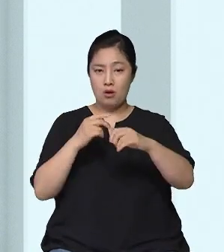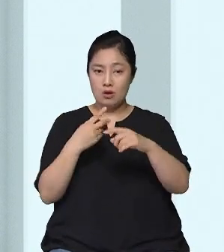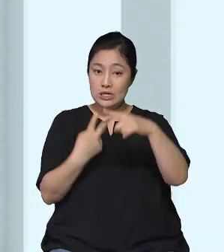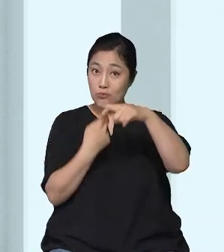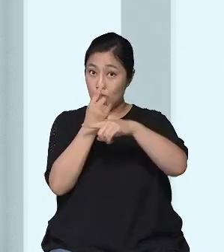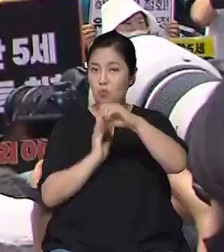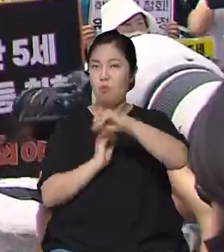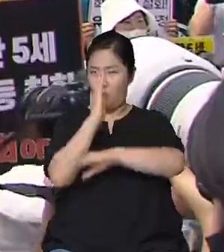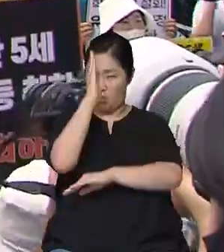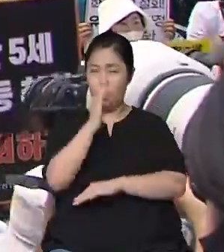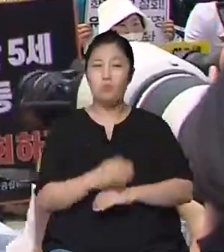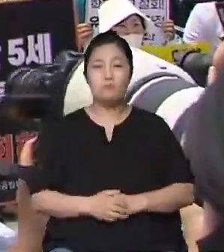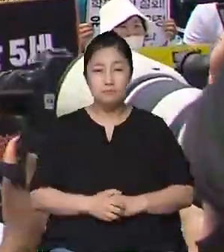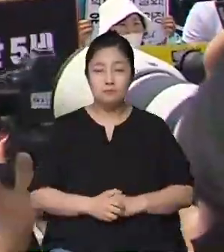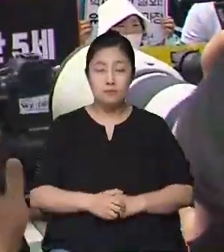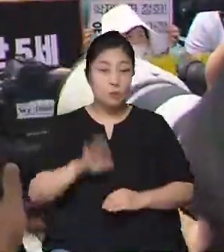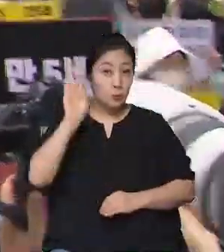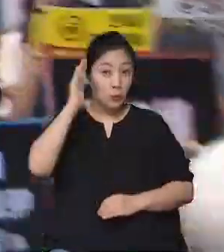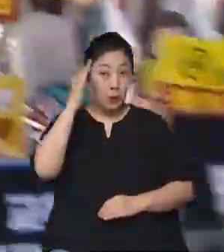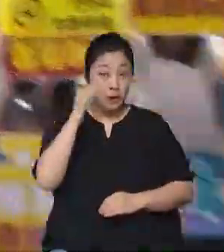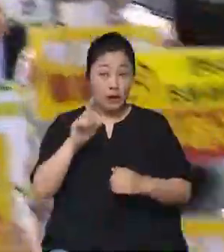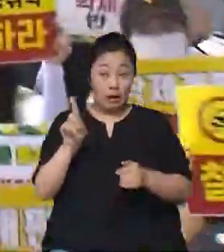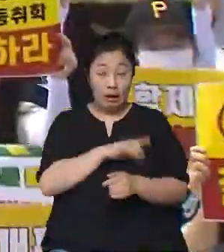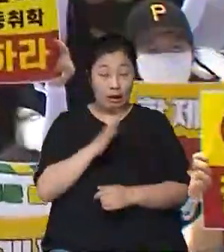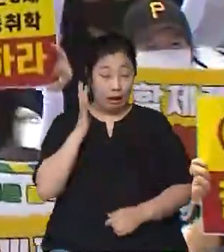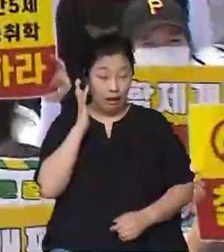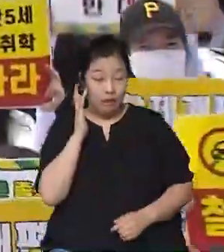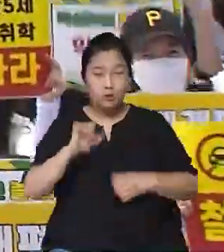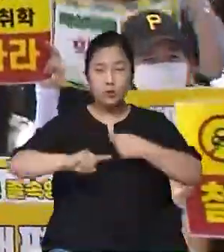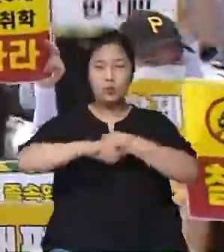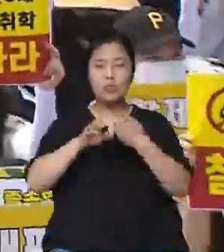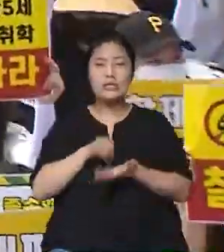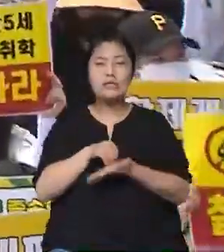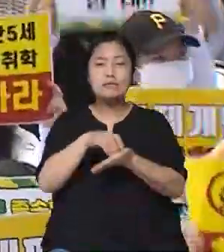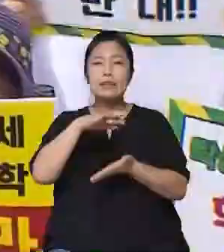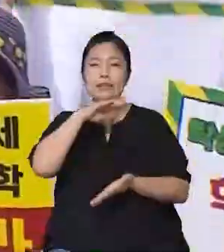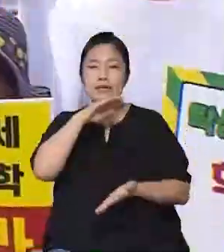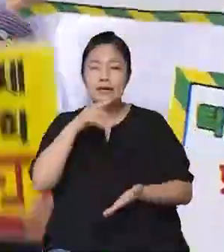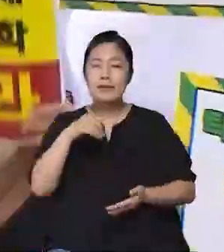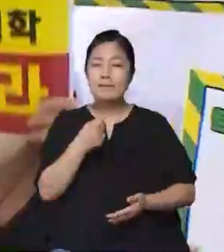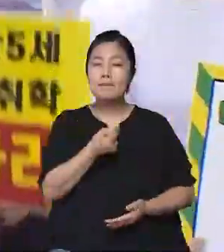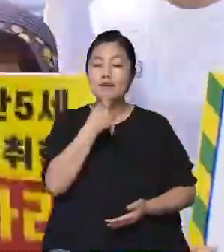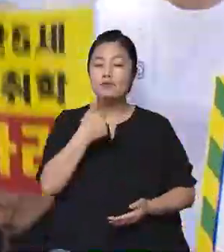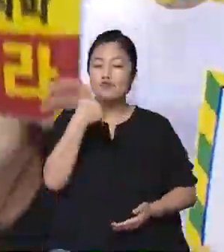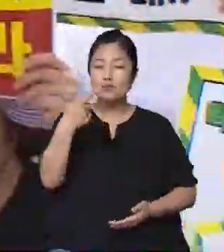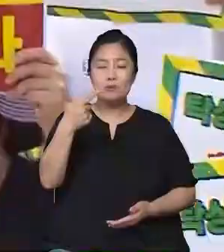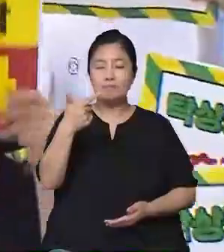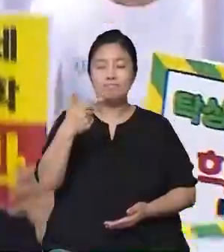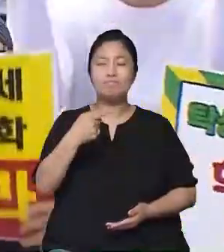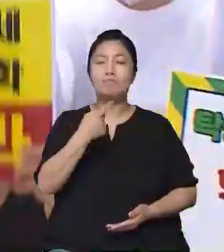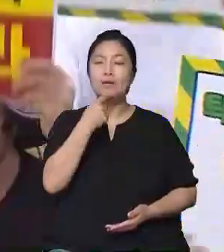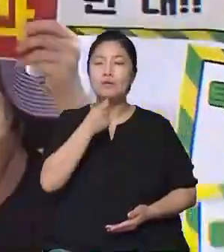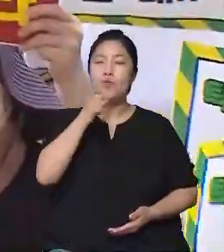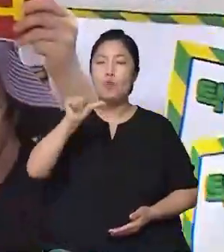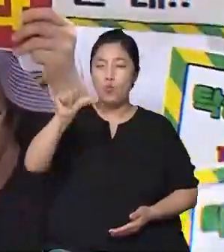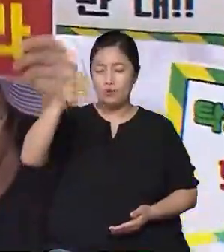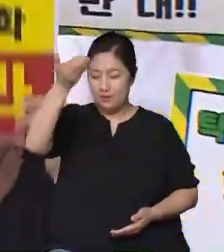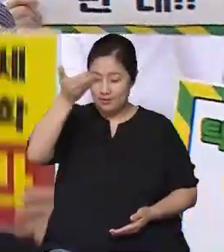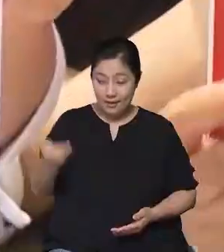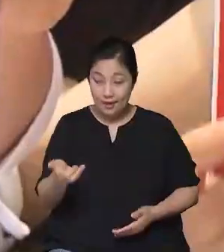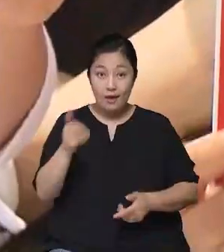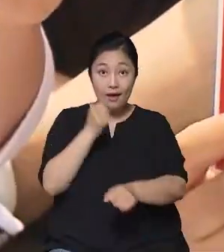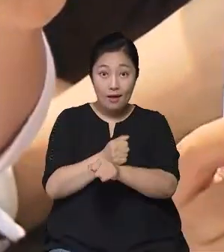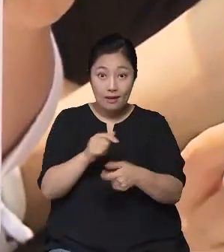넘겼습니다 최근 뜨거운 감자인 초등학교 입학 연령을 만 6세에서 만 5세 로 낮추는 재